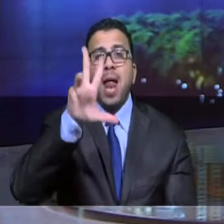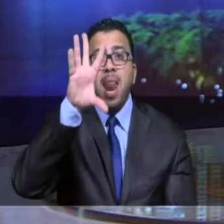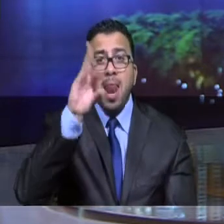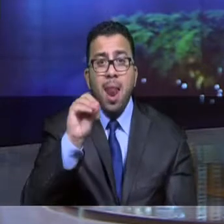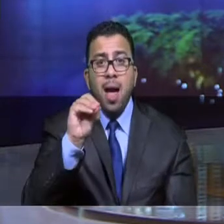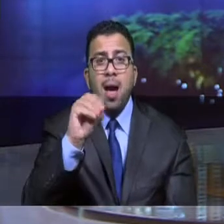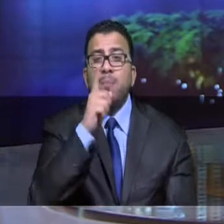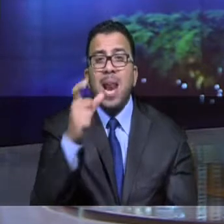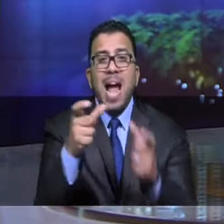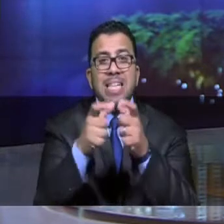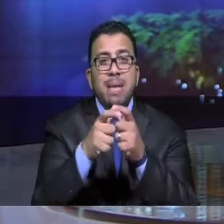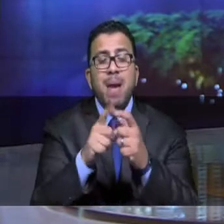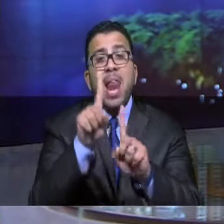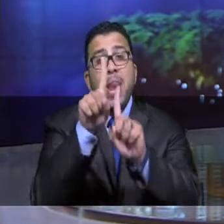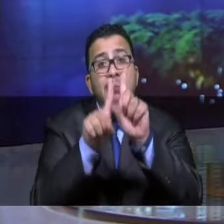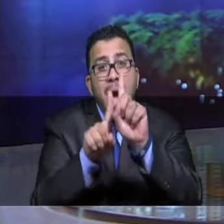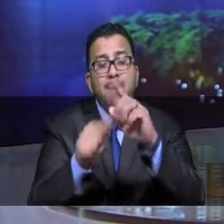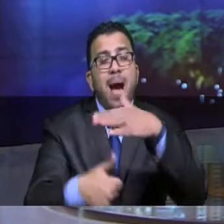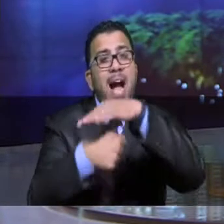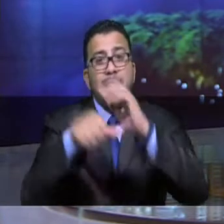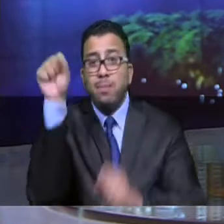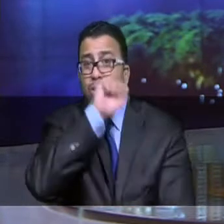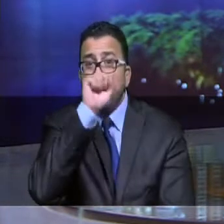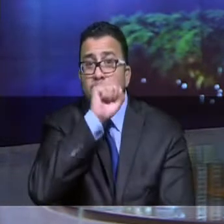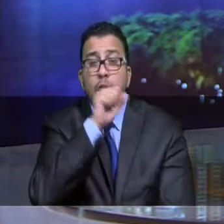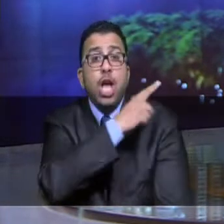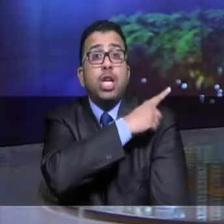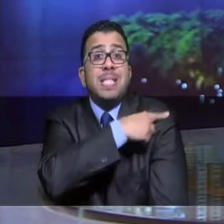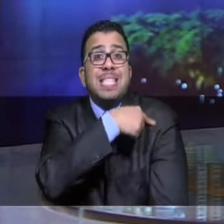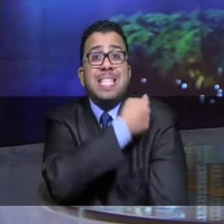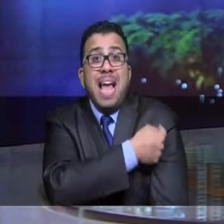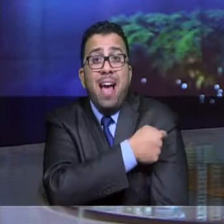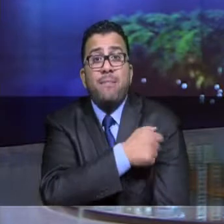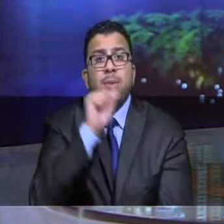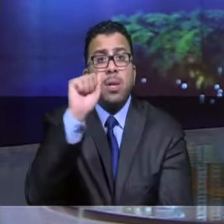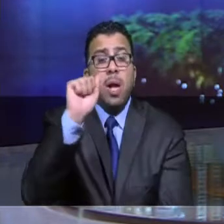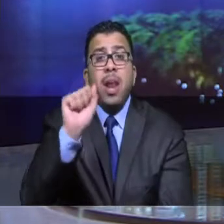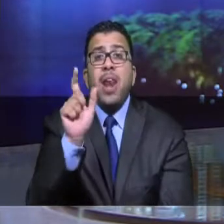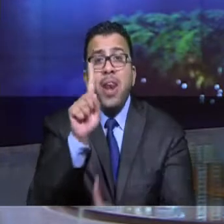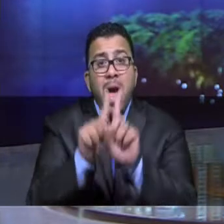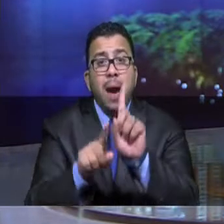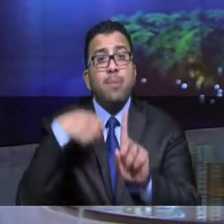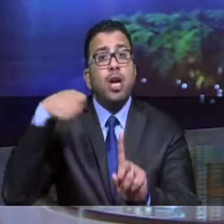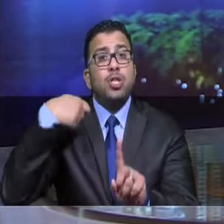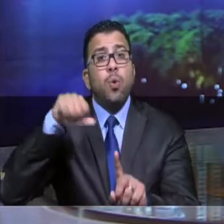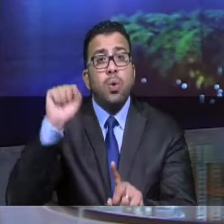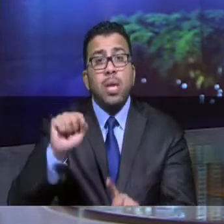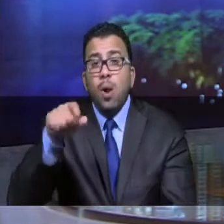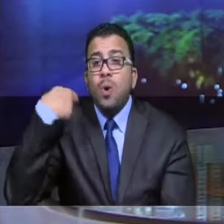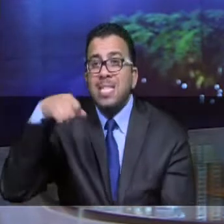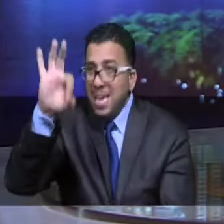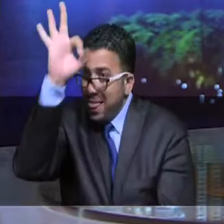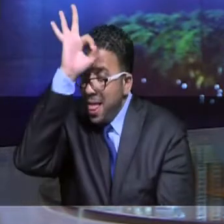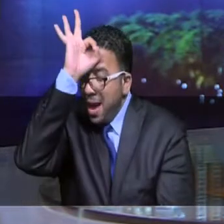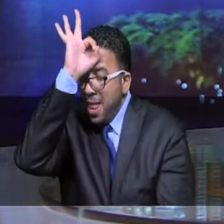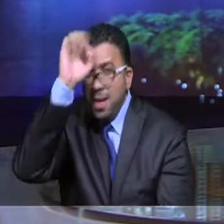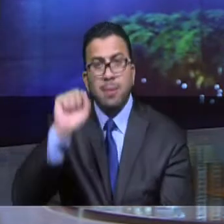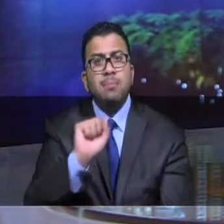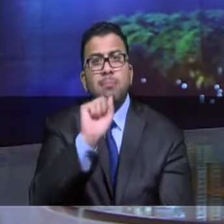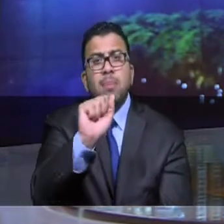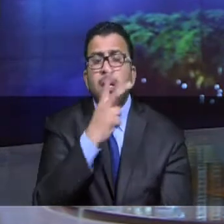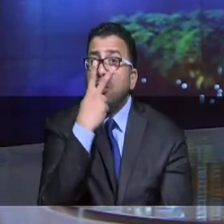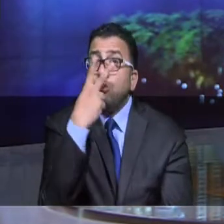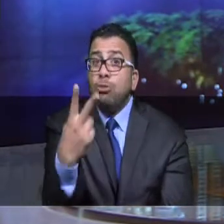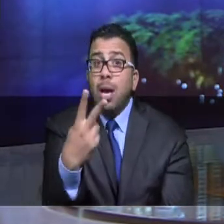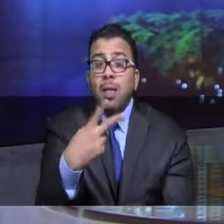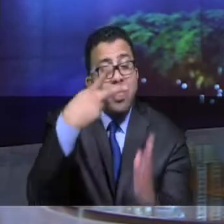عبد الله بن سالم القاسمي نائب حاكم الشارقة، وسمو الشيخ سيف بن زايد آل نهيان نائب رئيس مجلس الوزراء وزير الداخلية.